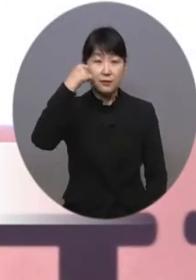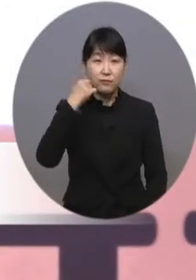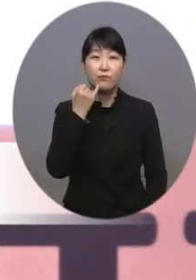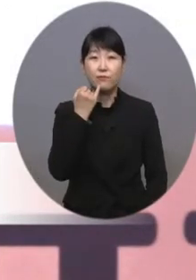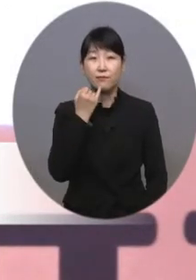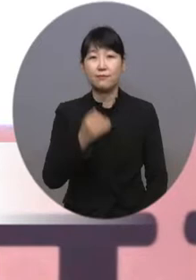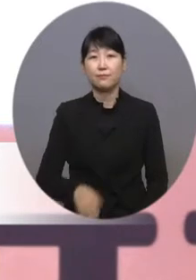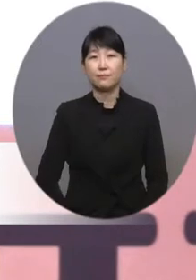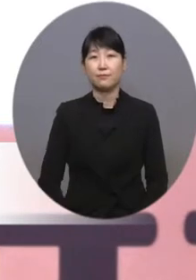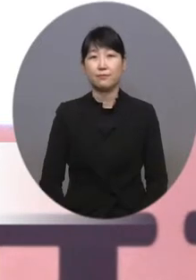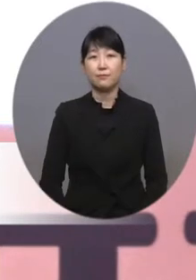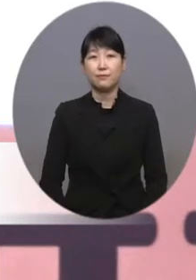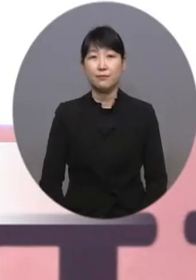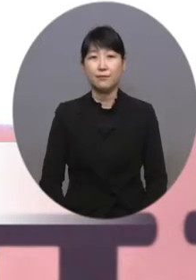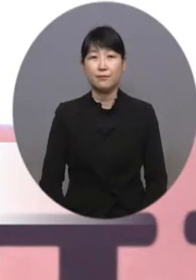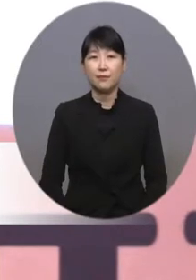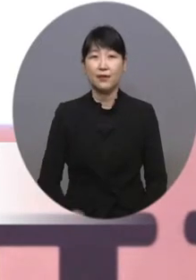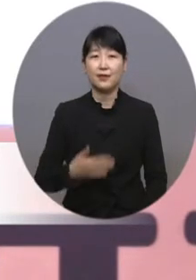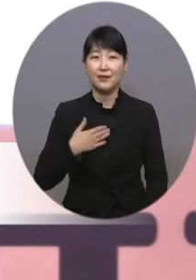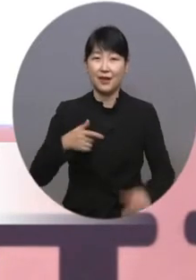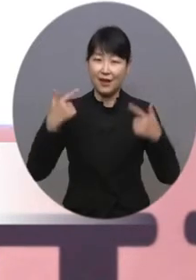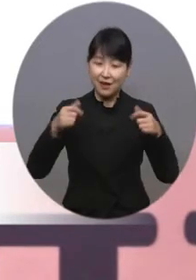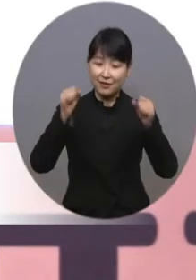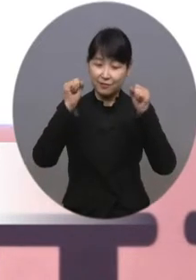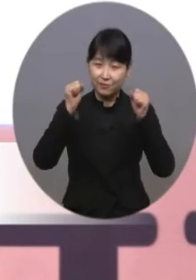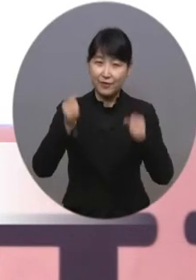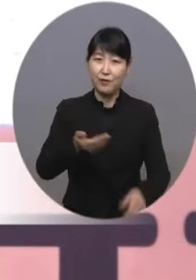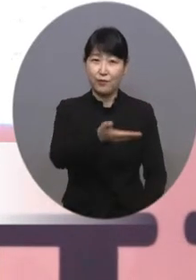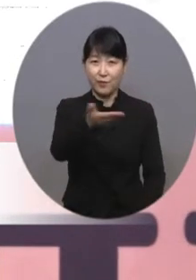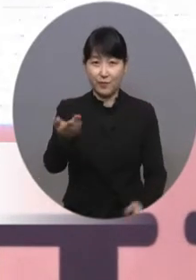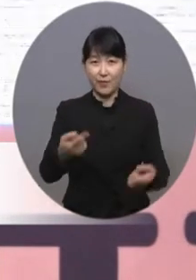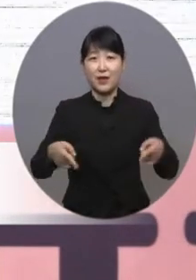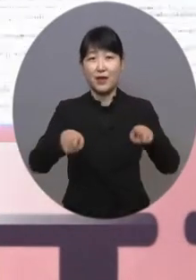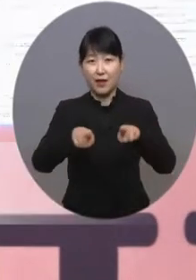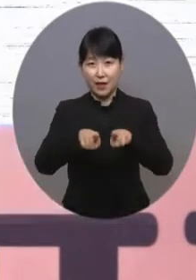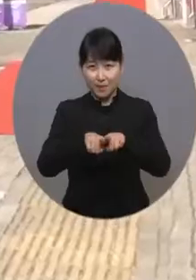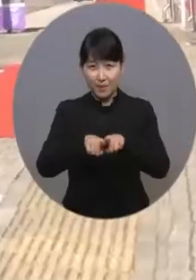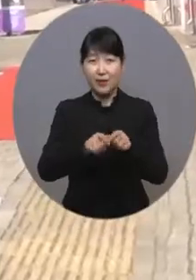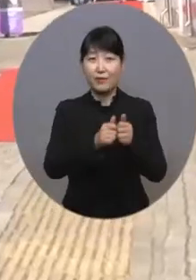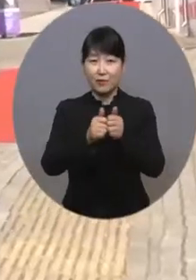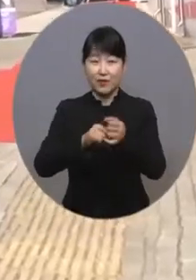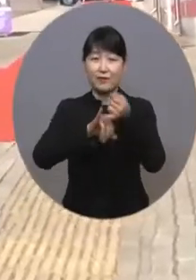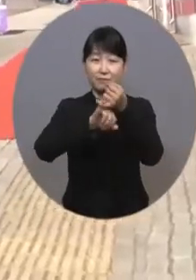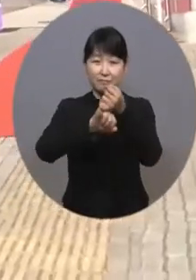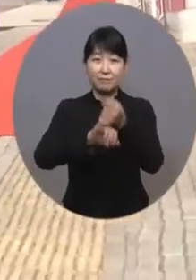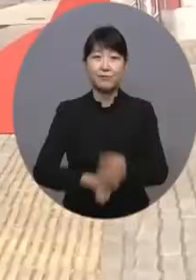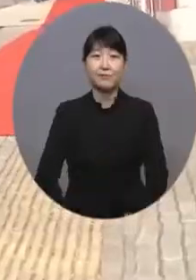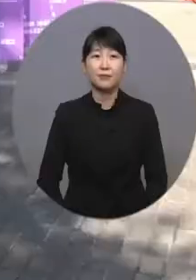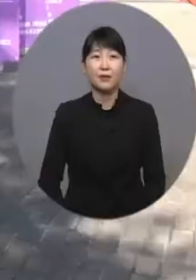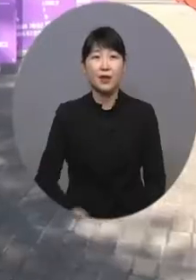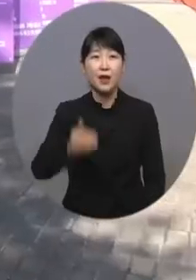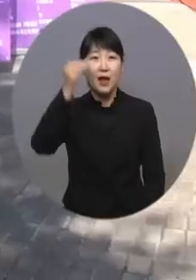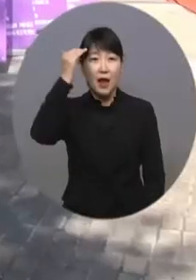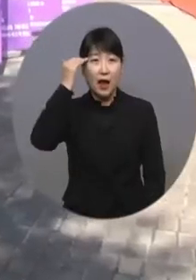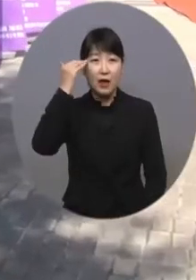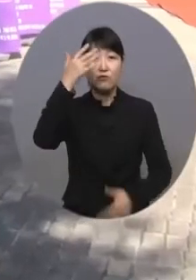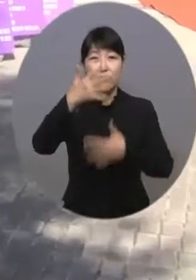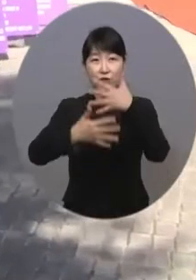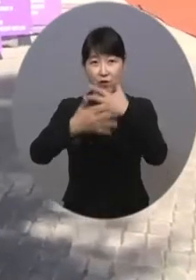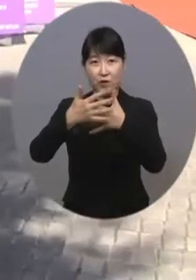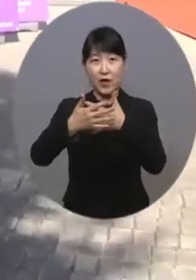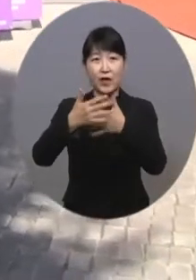사항이라고 생각합니다. 저는 늘 응원하고 여러분들과 함께 하겠습니다. 한국영화인총연합회 양주시 지부